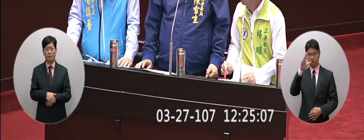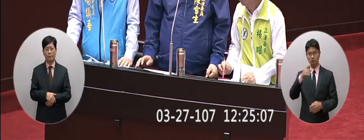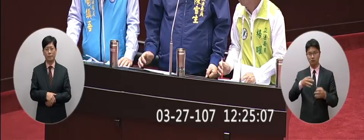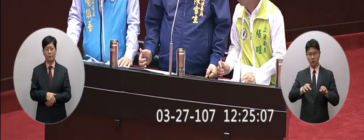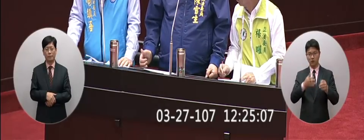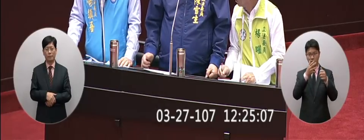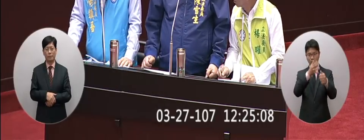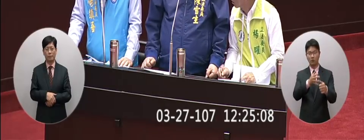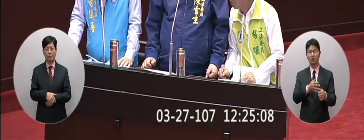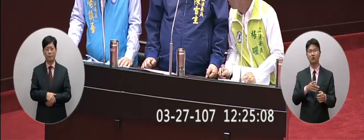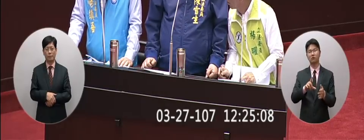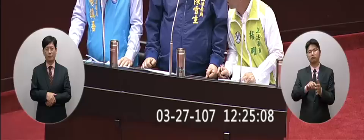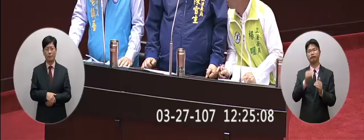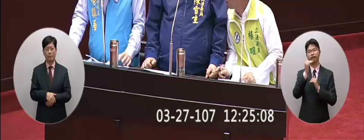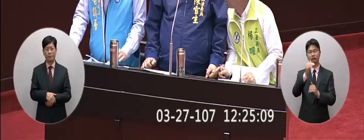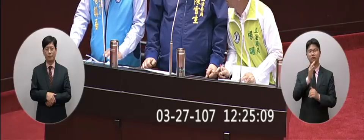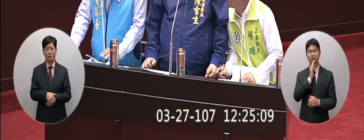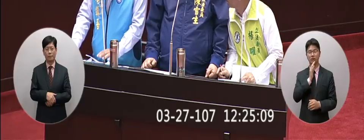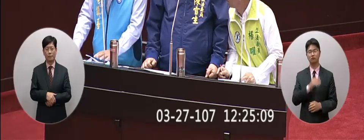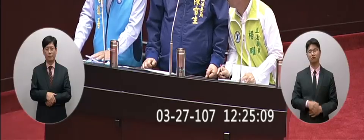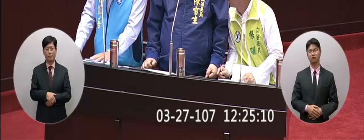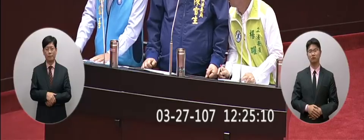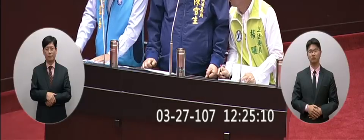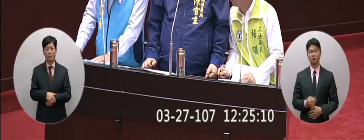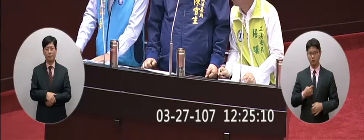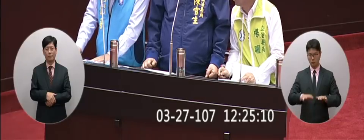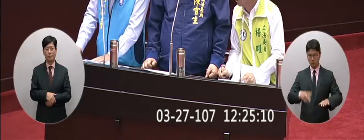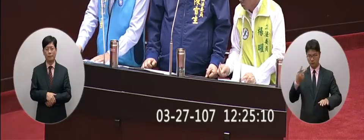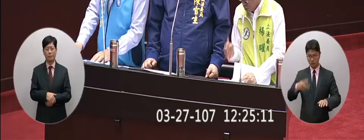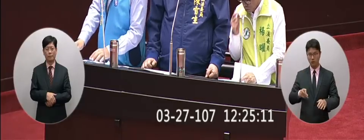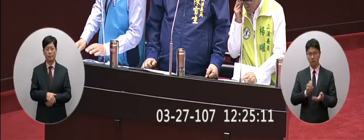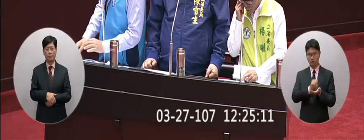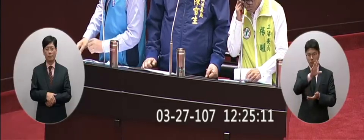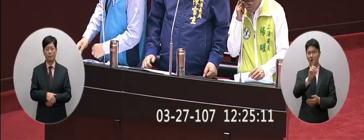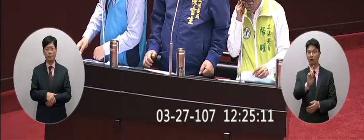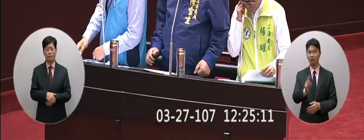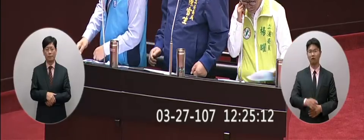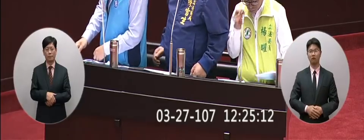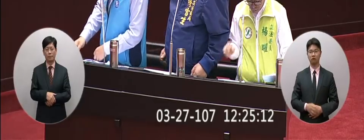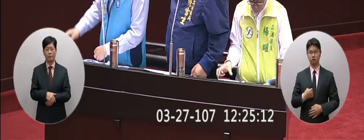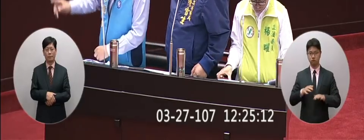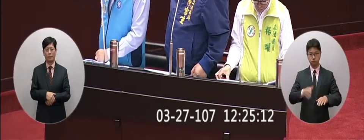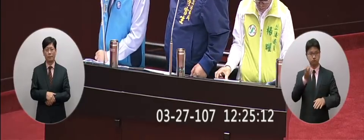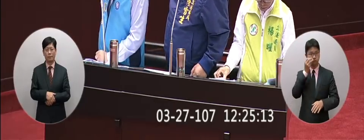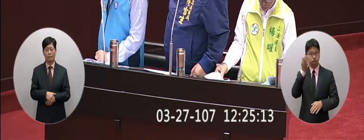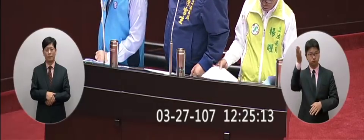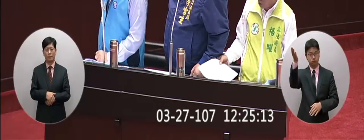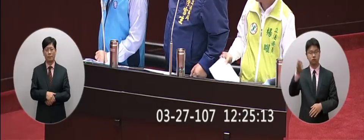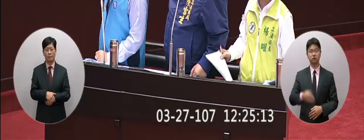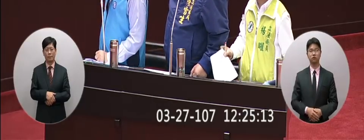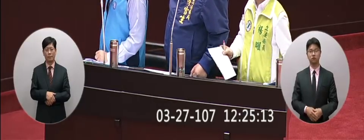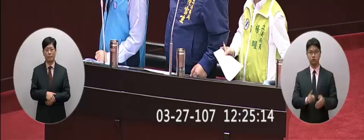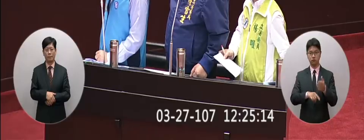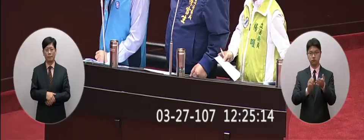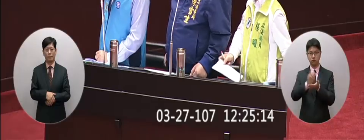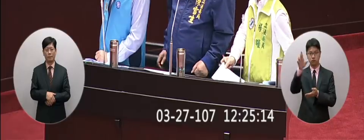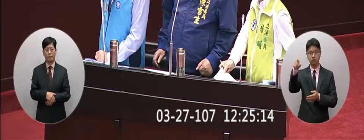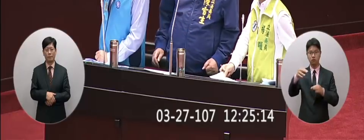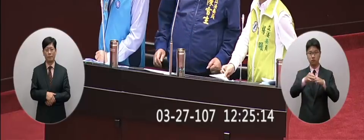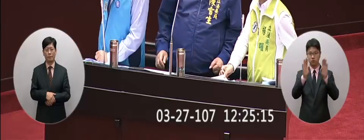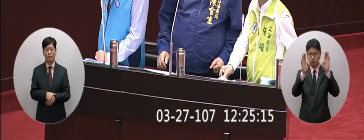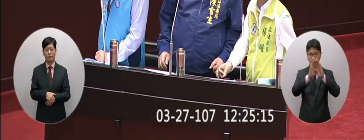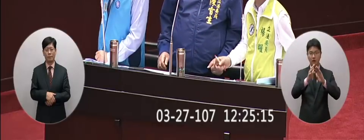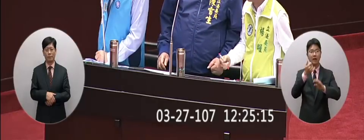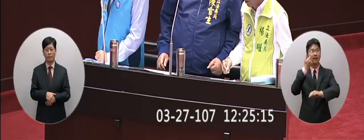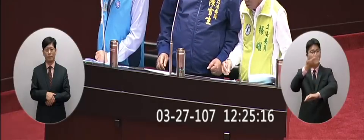跟院长提到，但是时间的关系，我今天再跟院长报告一下，我们来看一下，这个是金门的